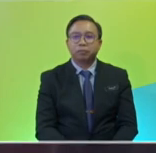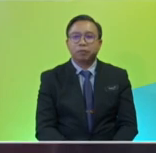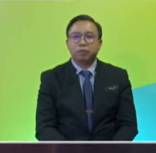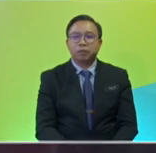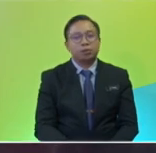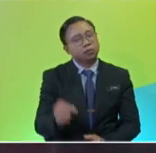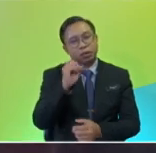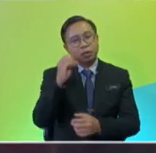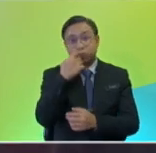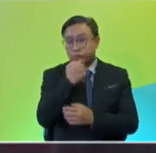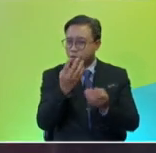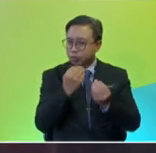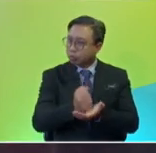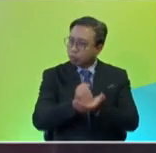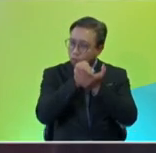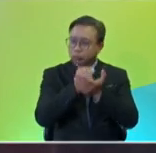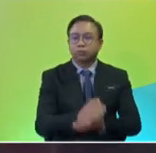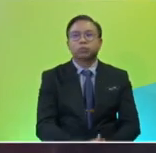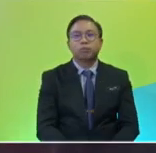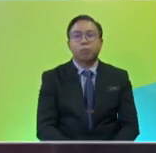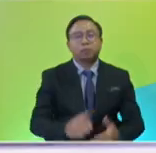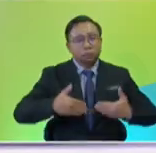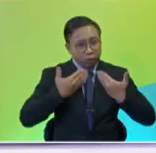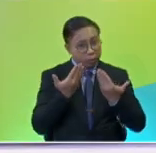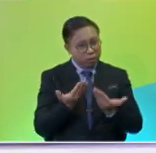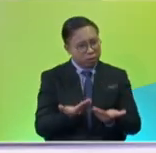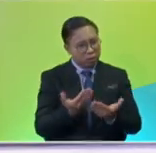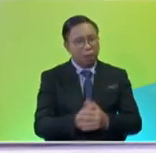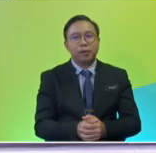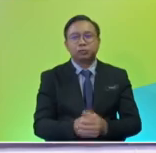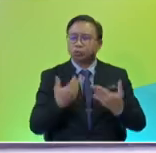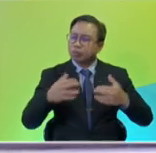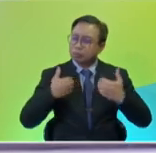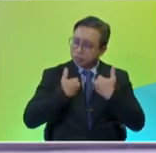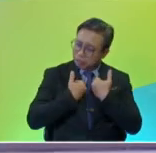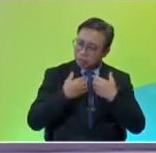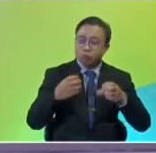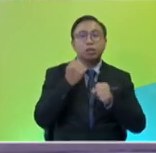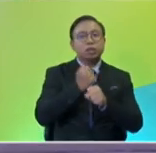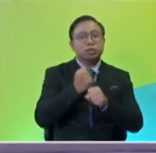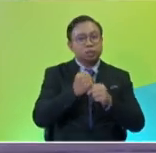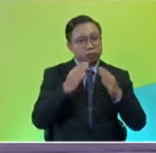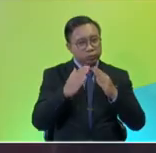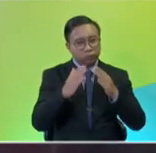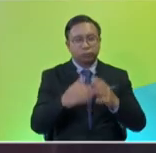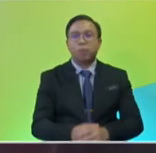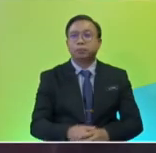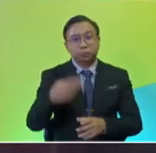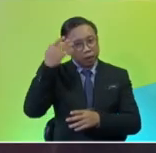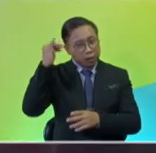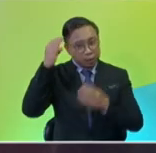Tak ada siapa yang suri tolong. Macam mana? Dah penat buat kerja rumah. Hai,